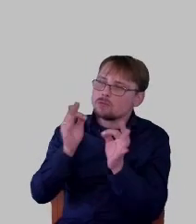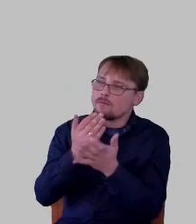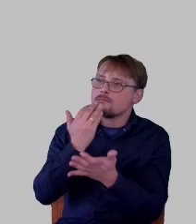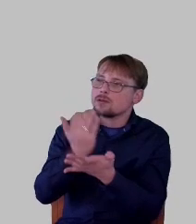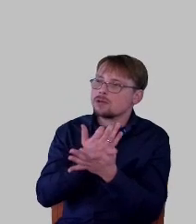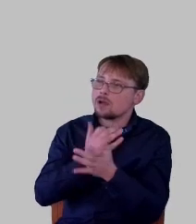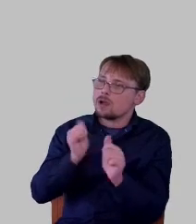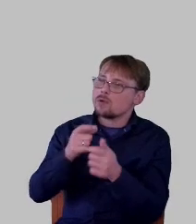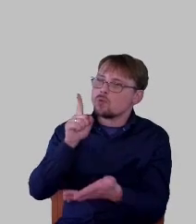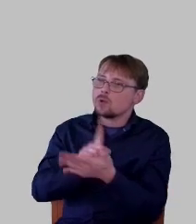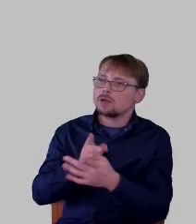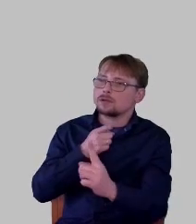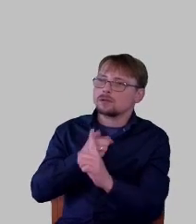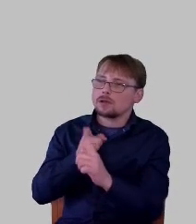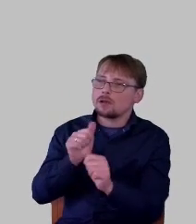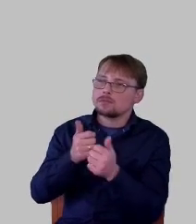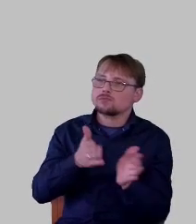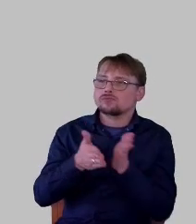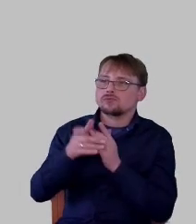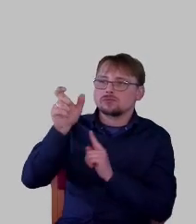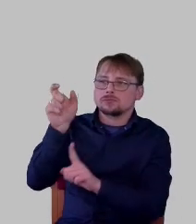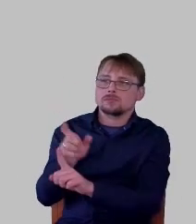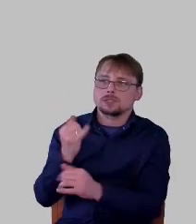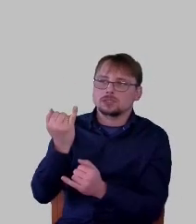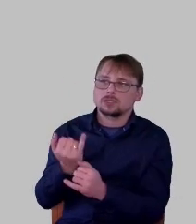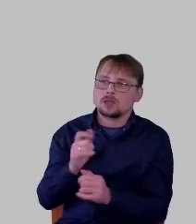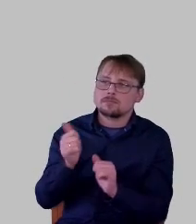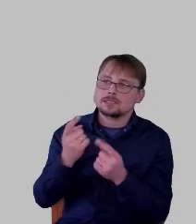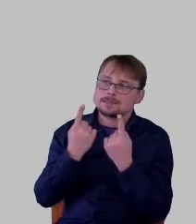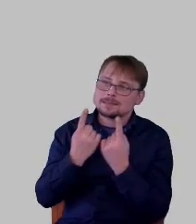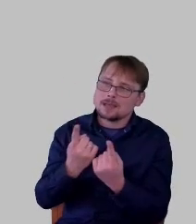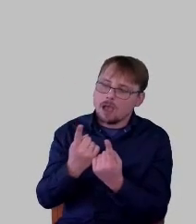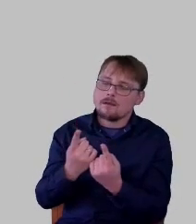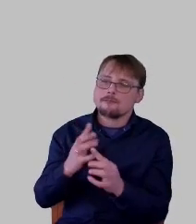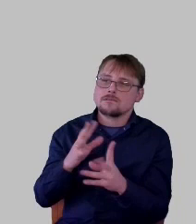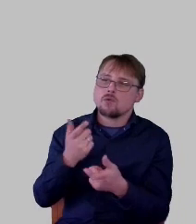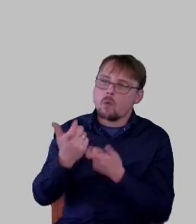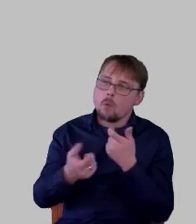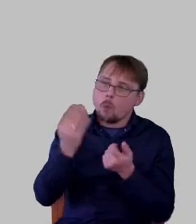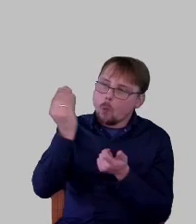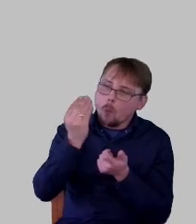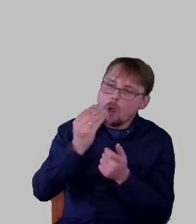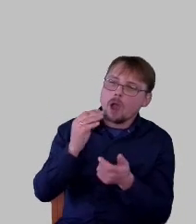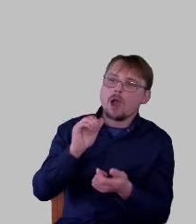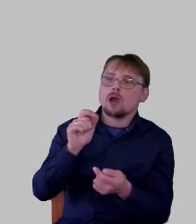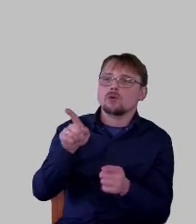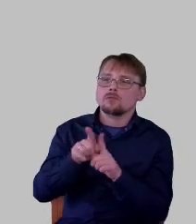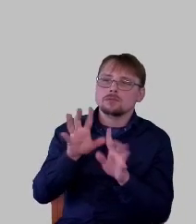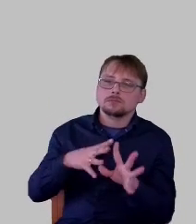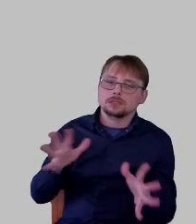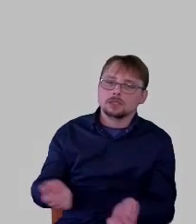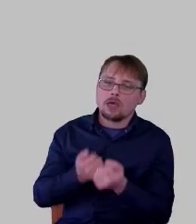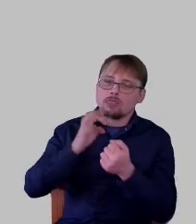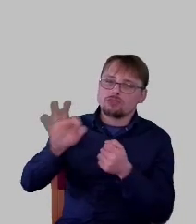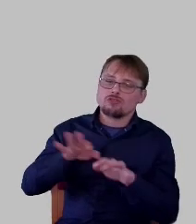osiągnąć ten cel, przygotować go do samodzielności, przygotować go do wejścia na rynek pracy, jeśli to jest możliwe, pomóc mu odnaleźć swoje